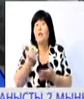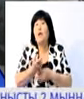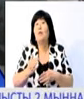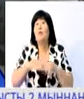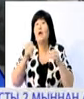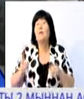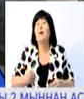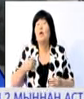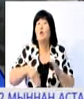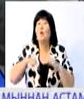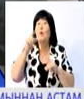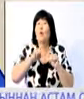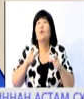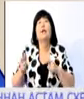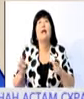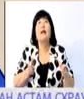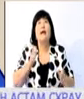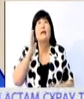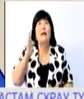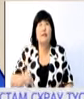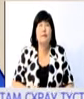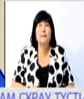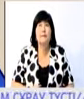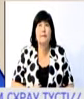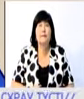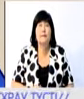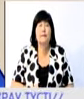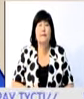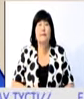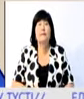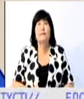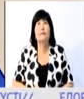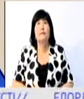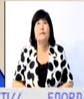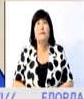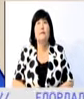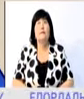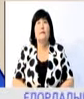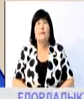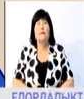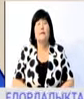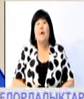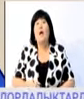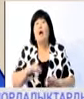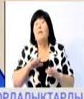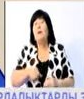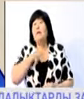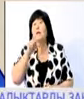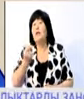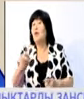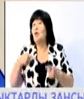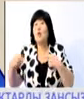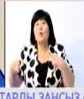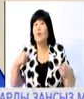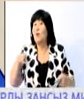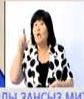мамандарды жоғары оқу орындарында дайындайды. Ребенок и взрослый человек – это два совершенно разных субъекта. Бала мен ересек адам екеуі екі